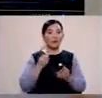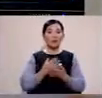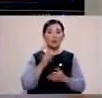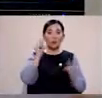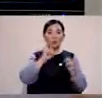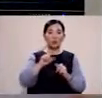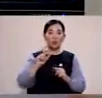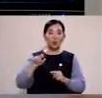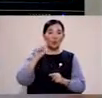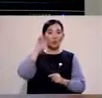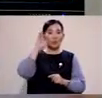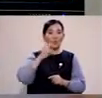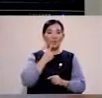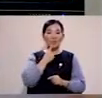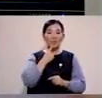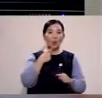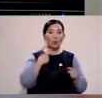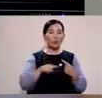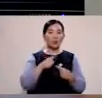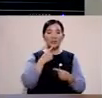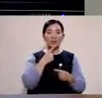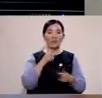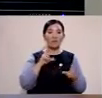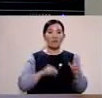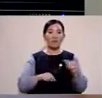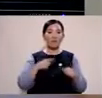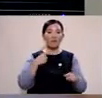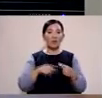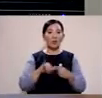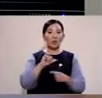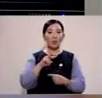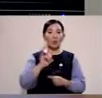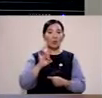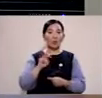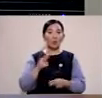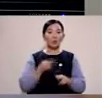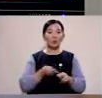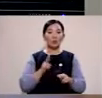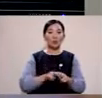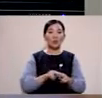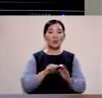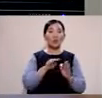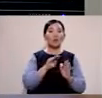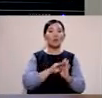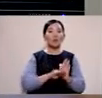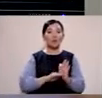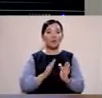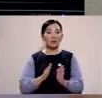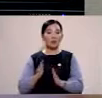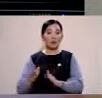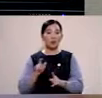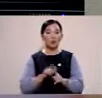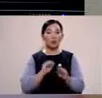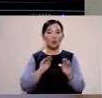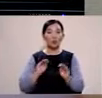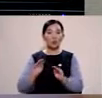o'quvchilar, o'zbek tili boshqa tillardan farqli o'laroq mana shunday tartibda so'z qurilishiga ega